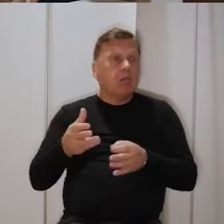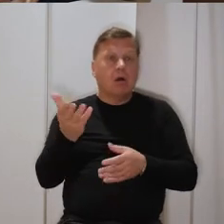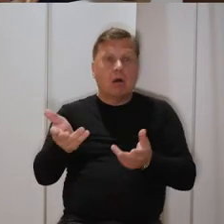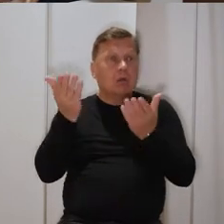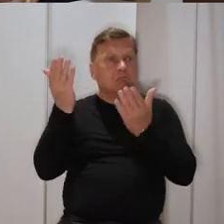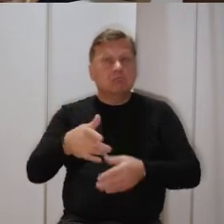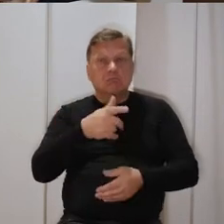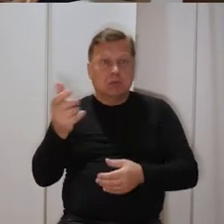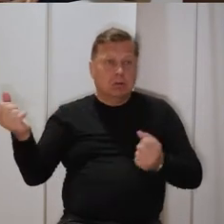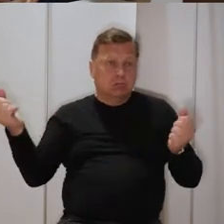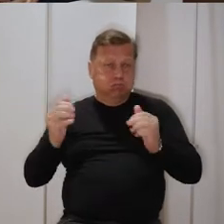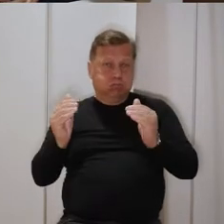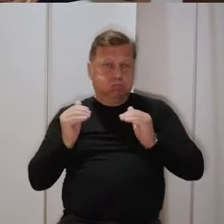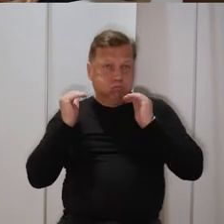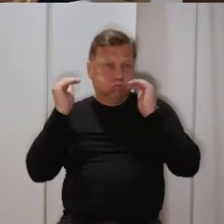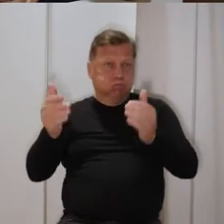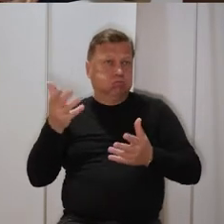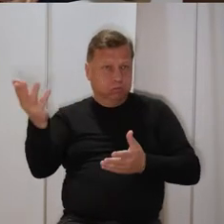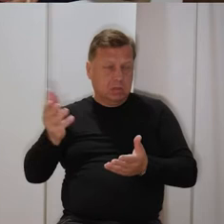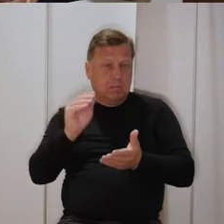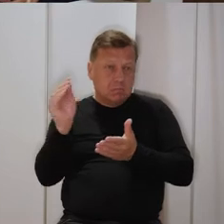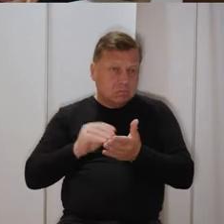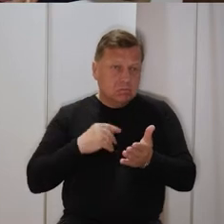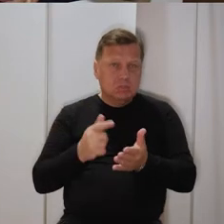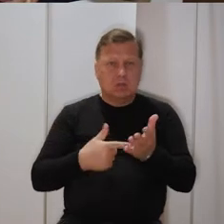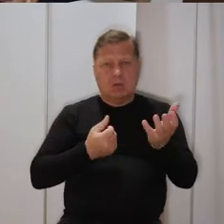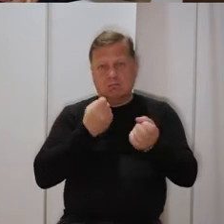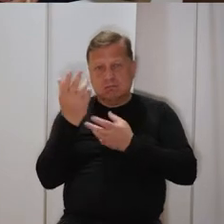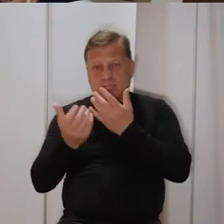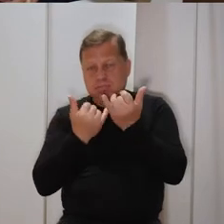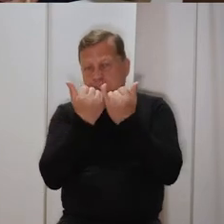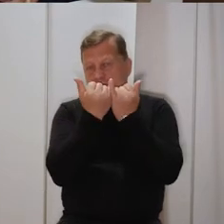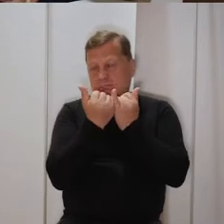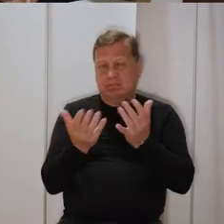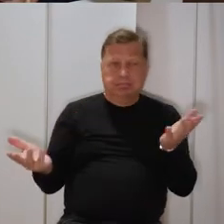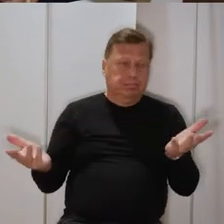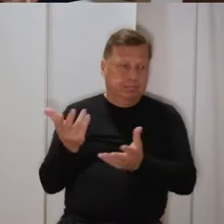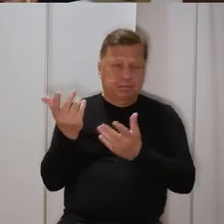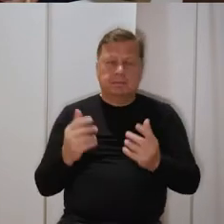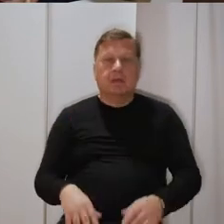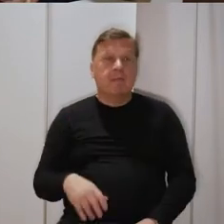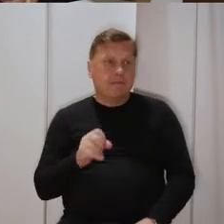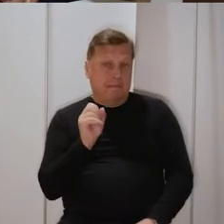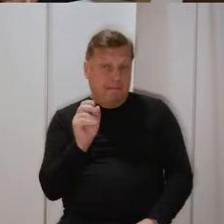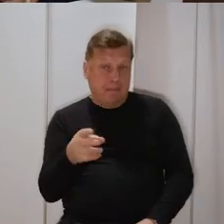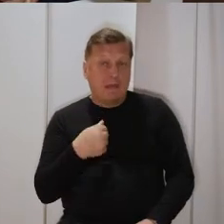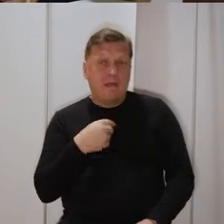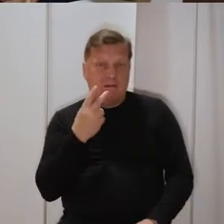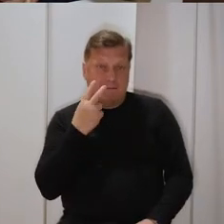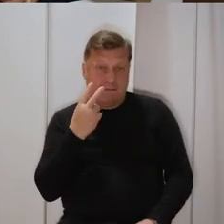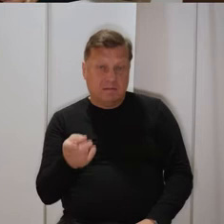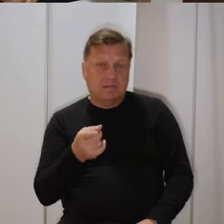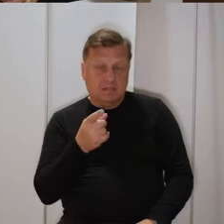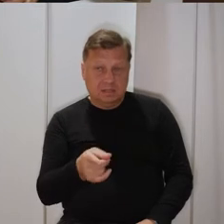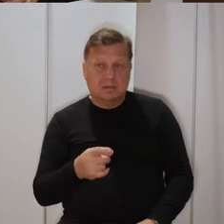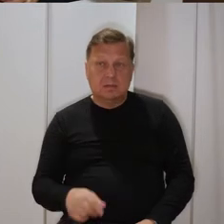to uznani, czy pisarze, czy pisarki, czy właśnie twórcy. Tak, ja widzę to po tych naszych darmowych